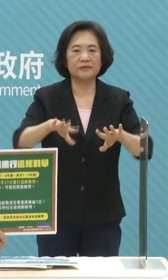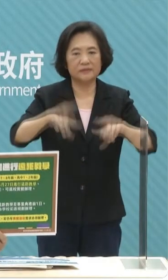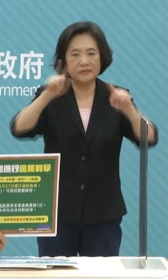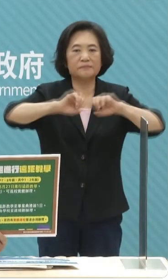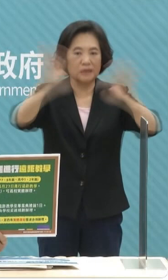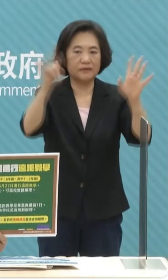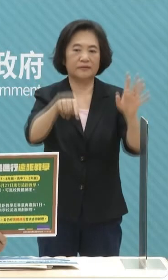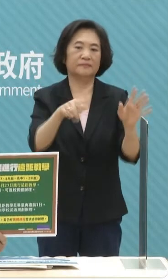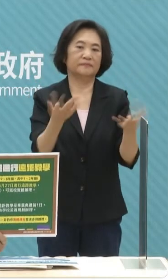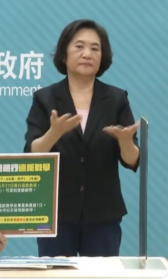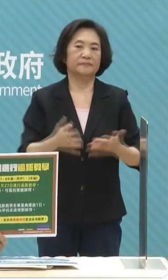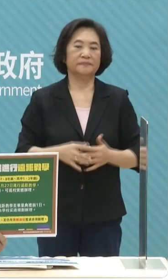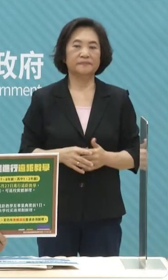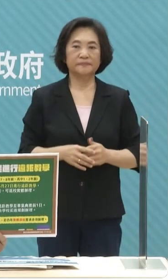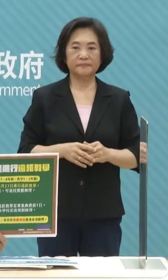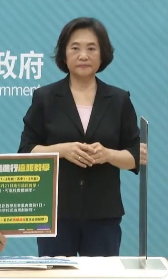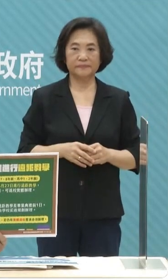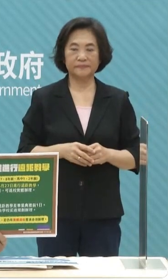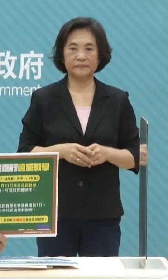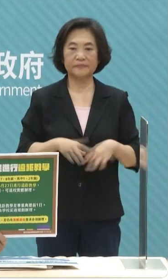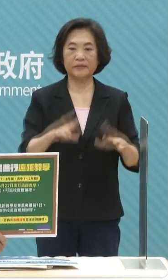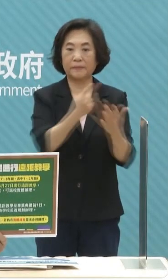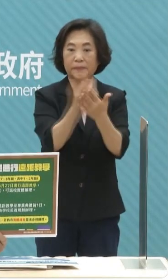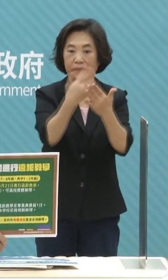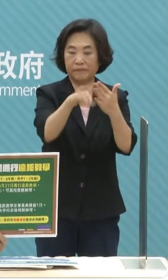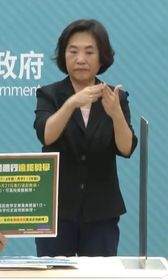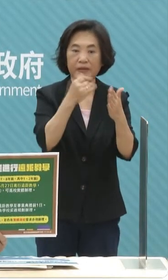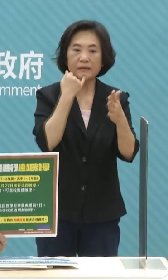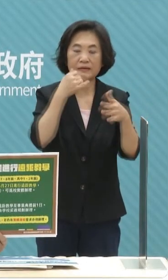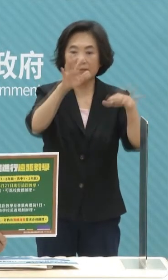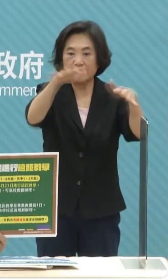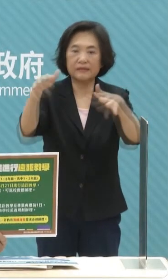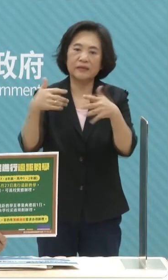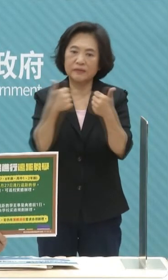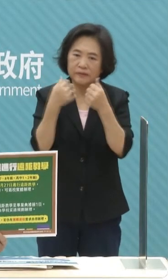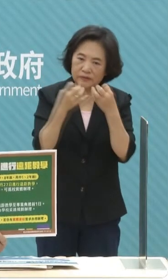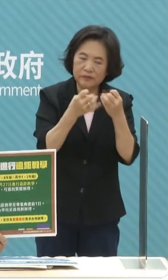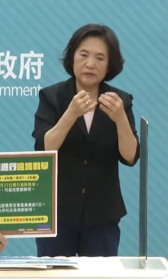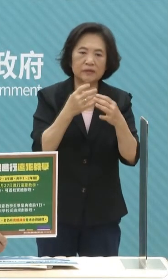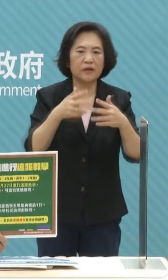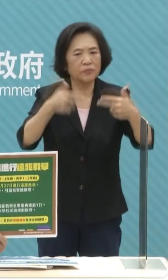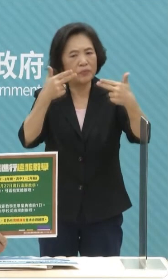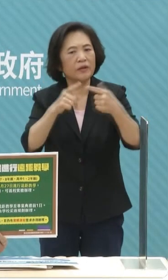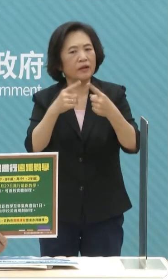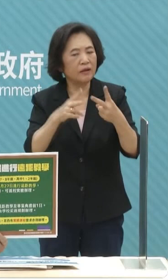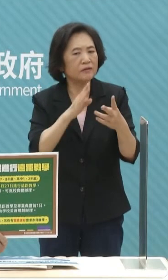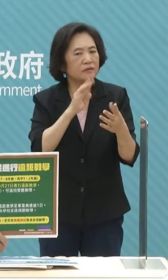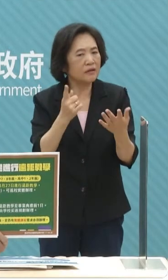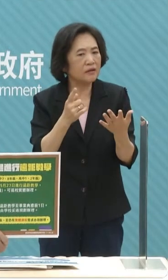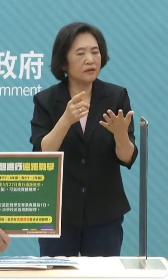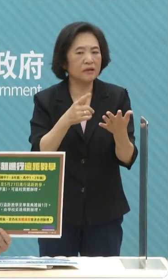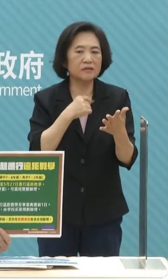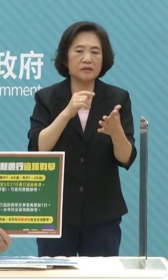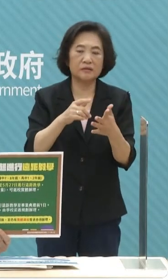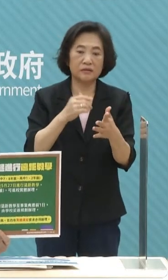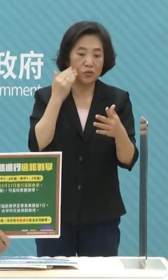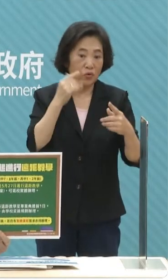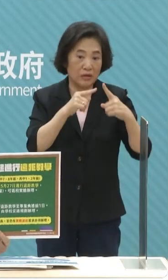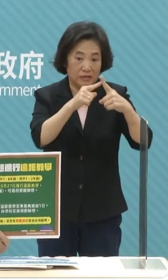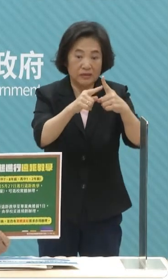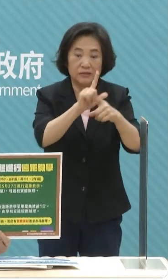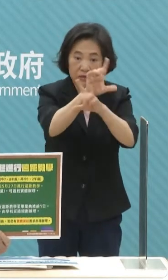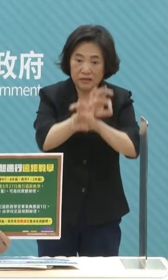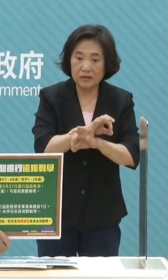宣布。那这个学校也可以召开这个课划会研讨配套措施的哈，如果需要实体课程也可以办理。